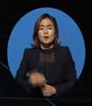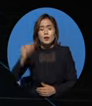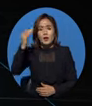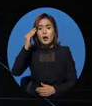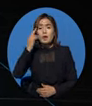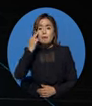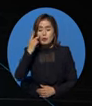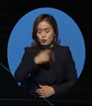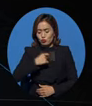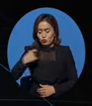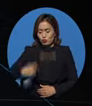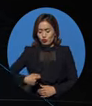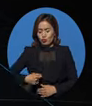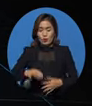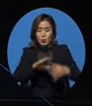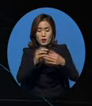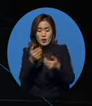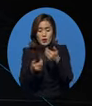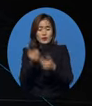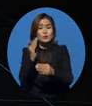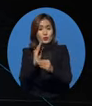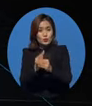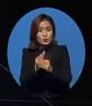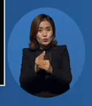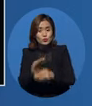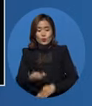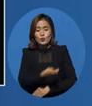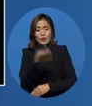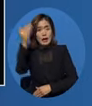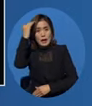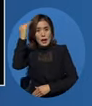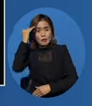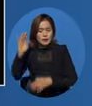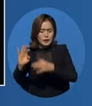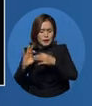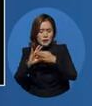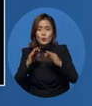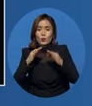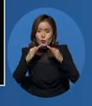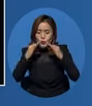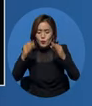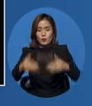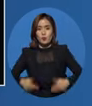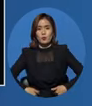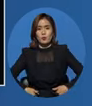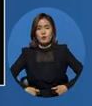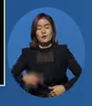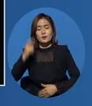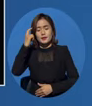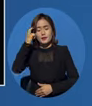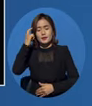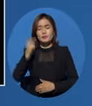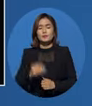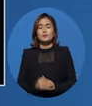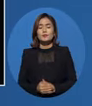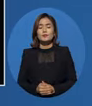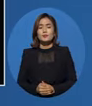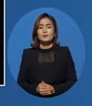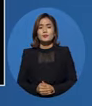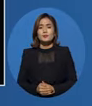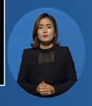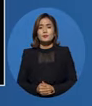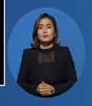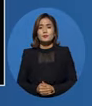관계가 어렵긴 하지만 우리가 어 지속적인 노력을 계속해 나가야 된다 이렇게 생각합니다 4